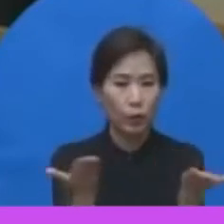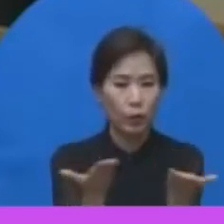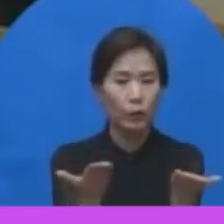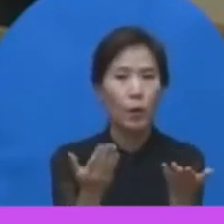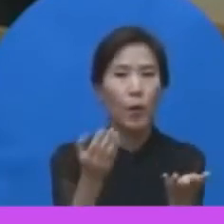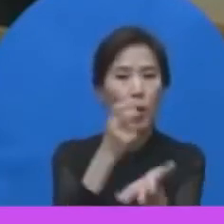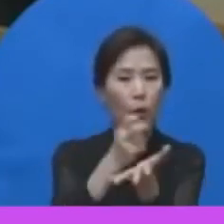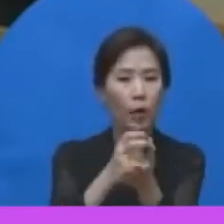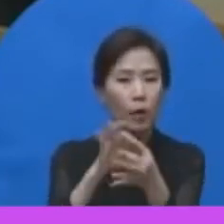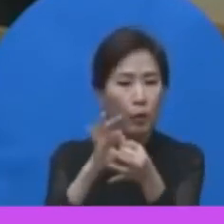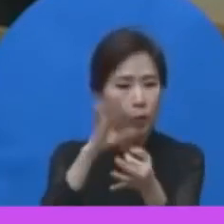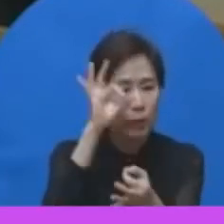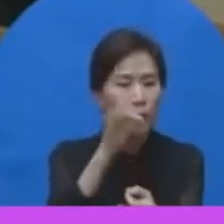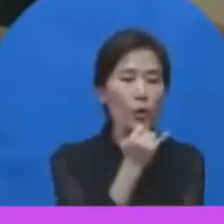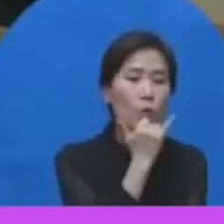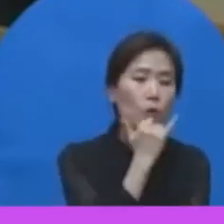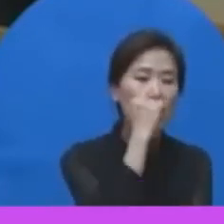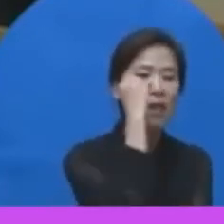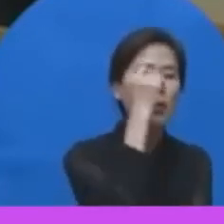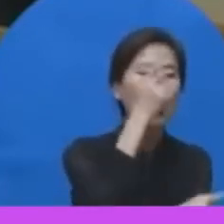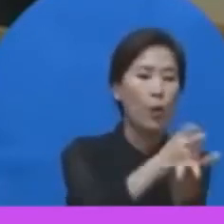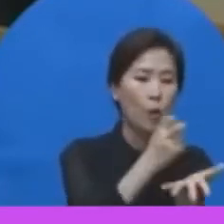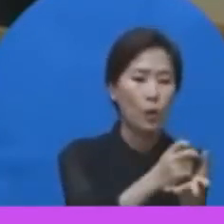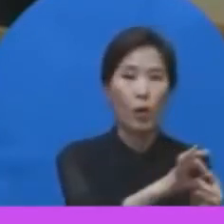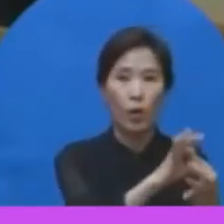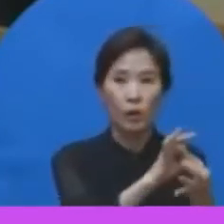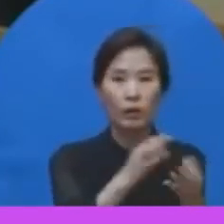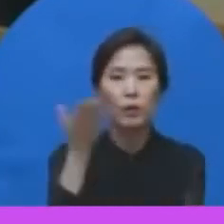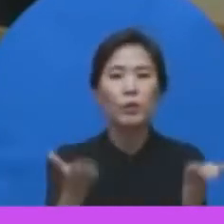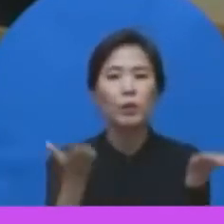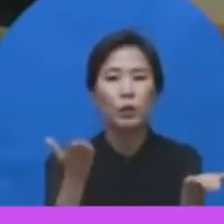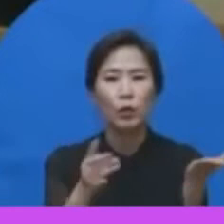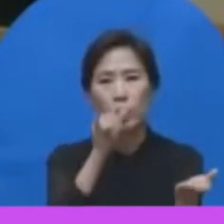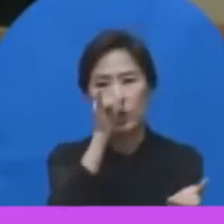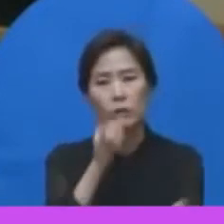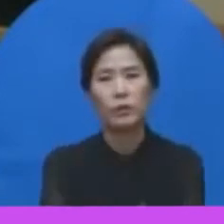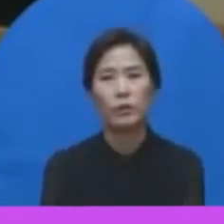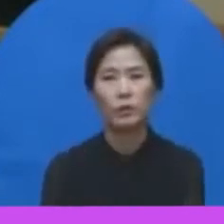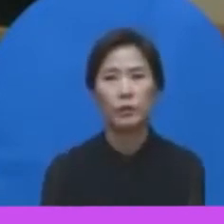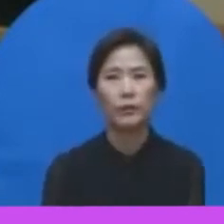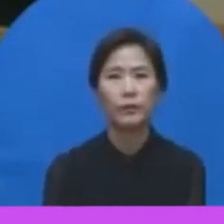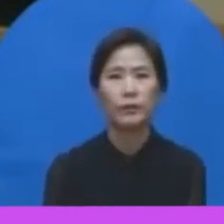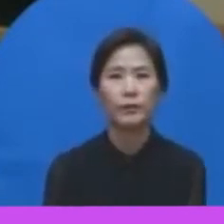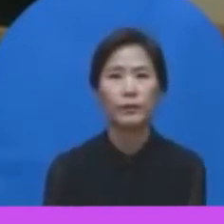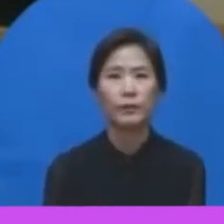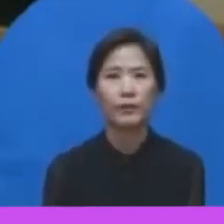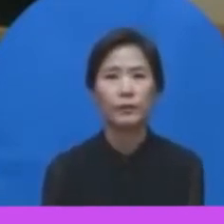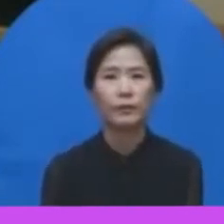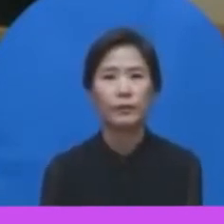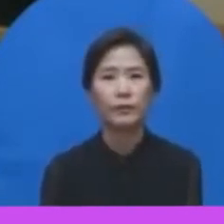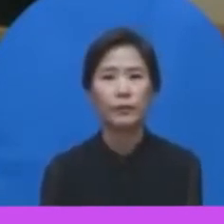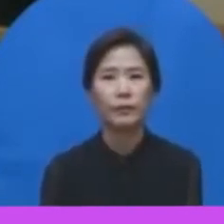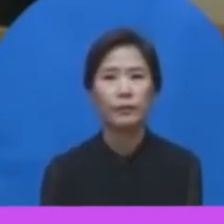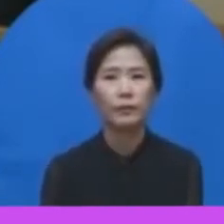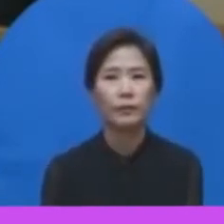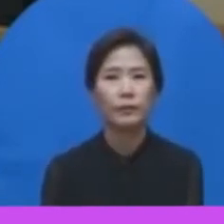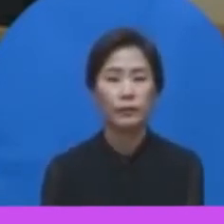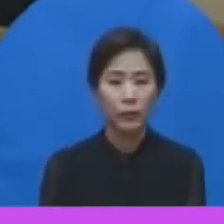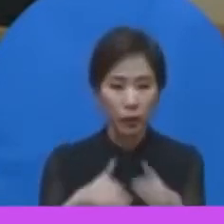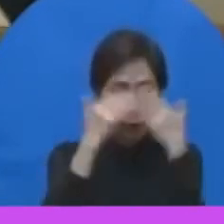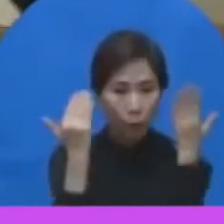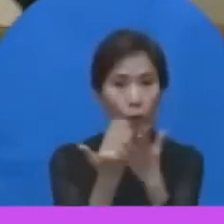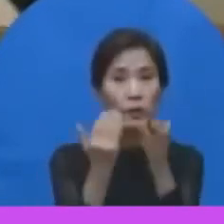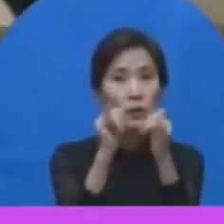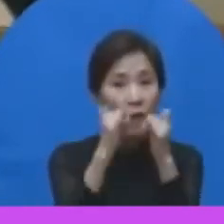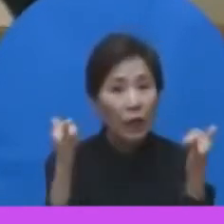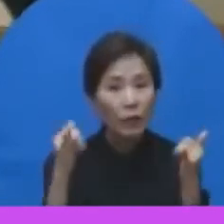독일법을 얘기할 때 독일 기본법을 얘기를 하고 있는데, 구조 3항의 결사 자유 부분에서 거기서는 이제 모든 사람,